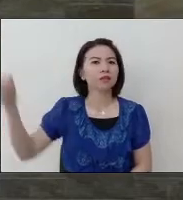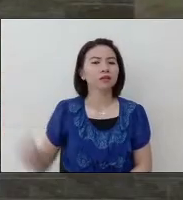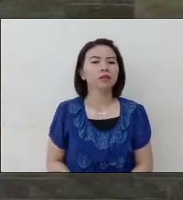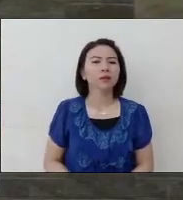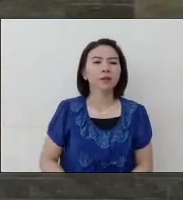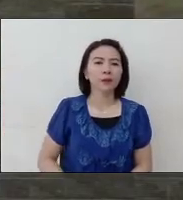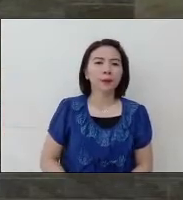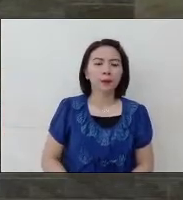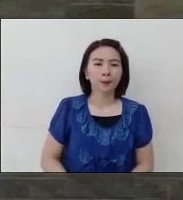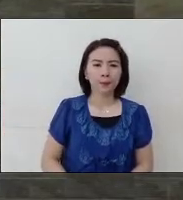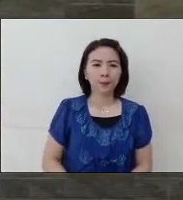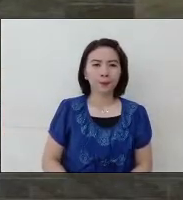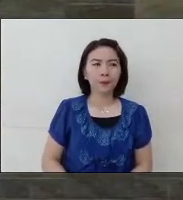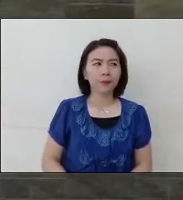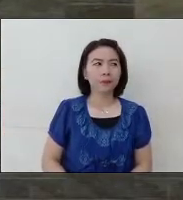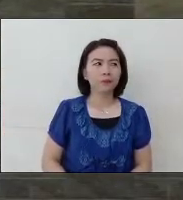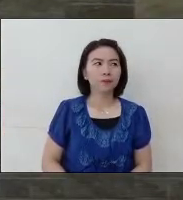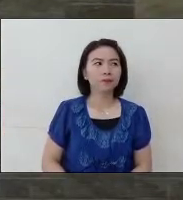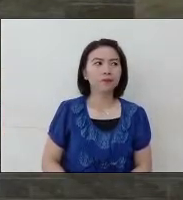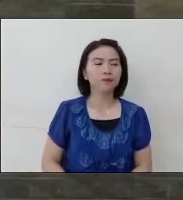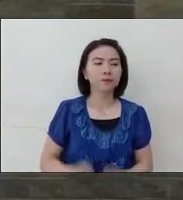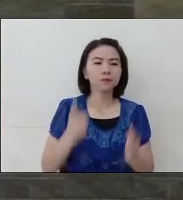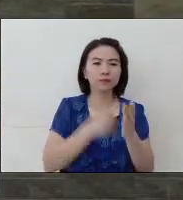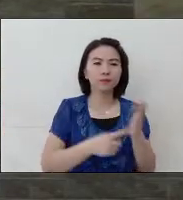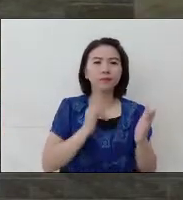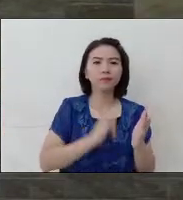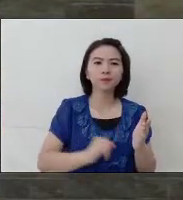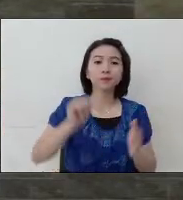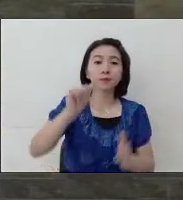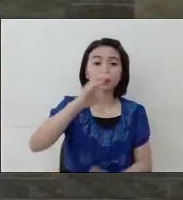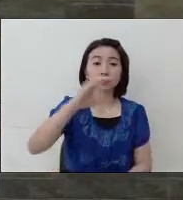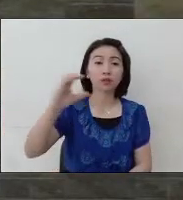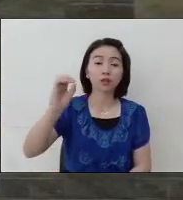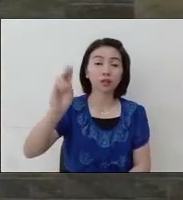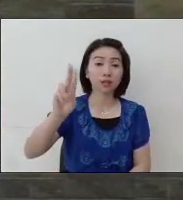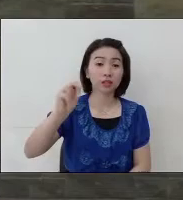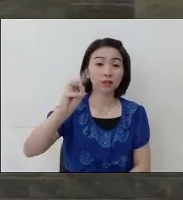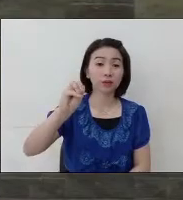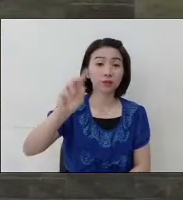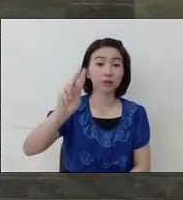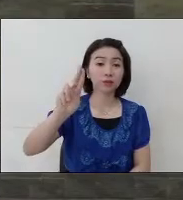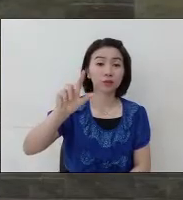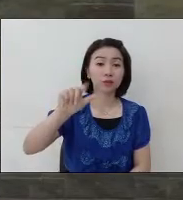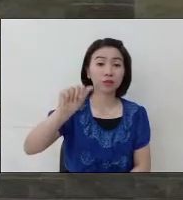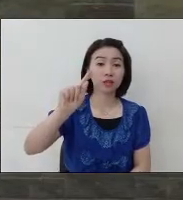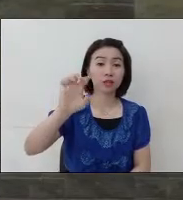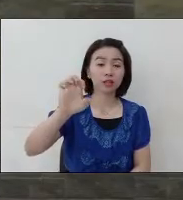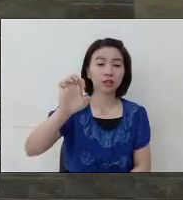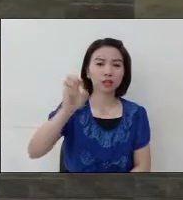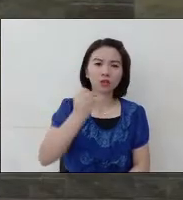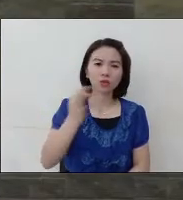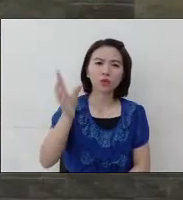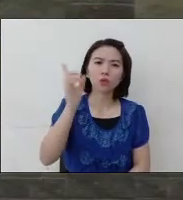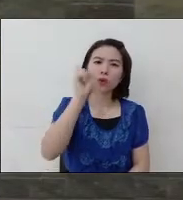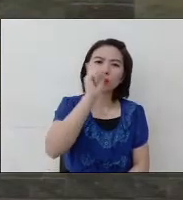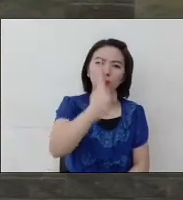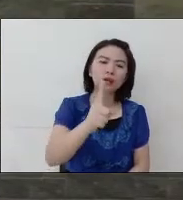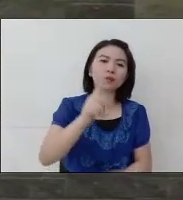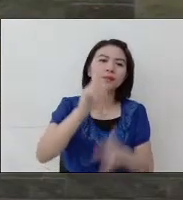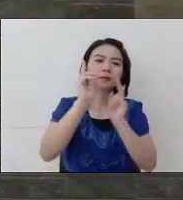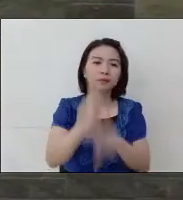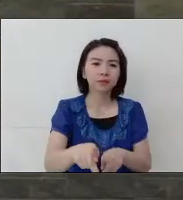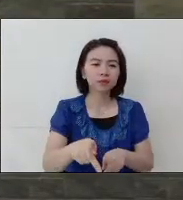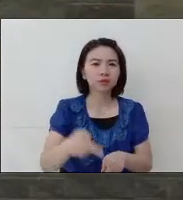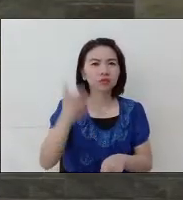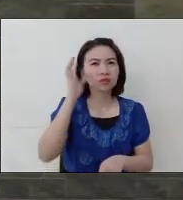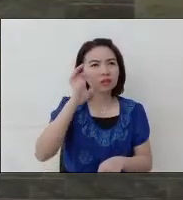kung ano ho ang ma-accumulate ng isang tao na nakukuha niya po dito na nag-iisip nga